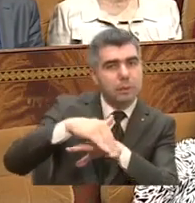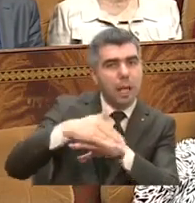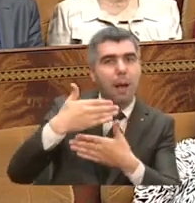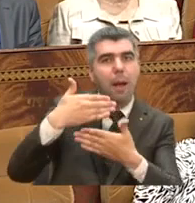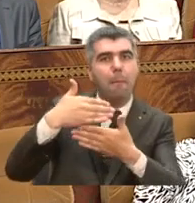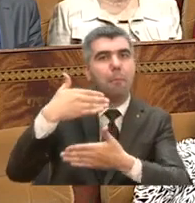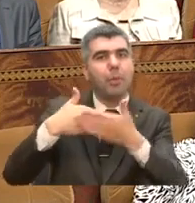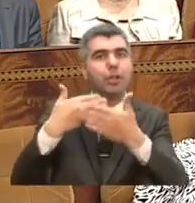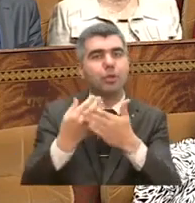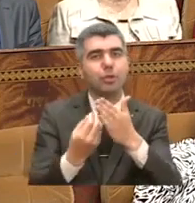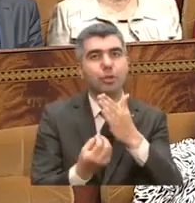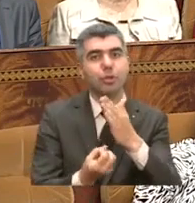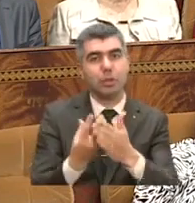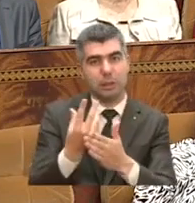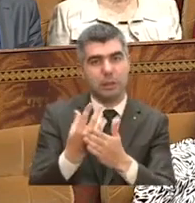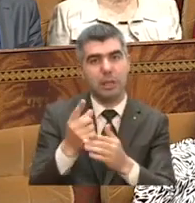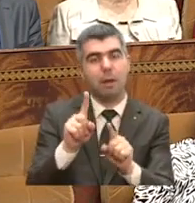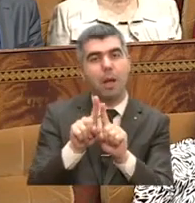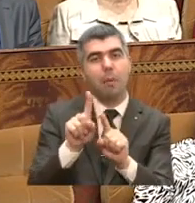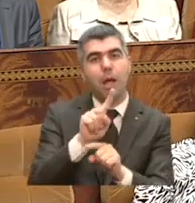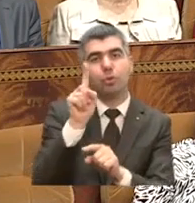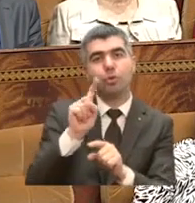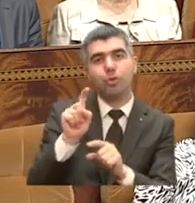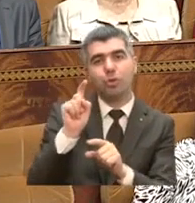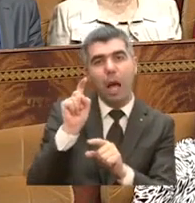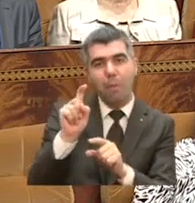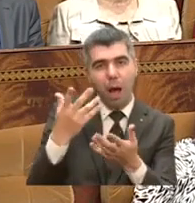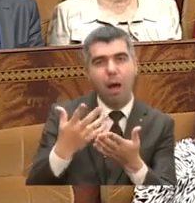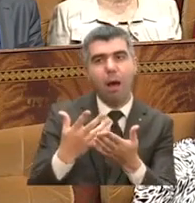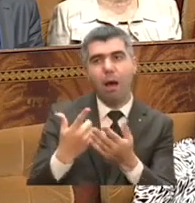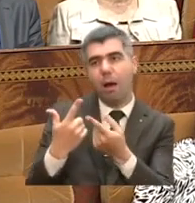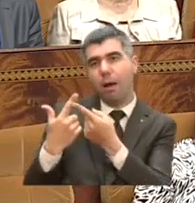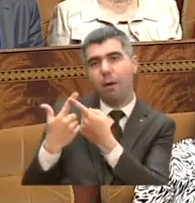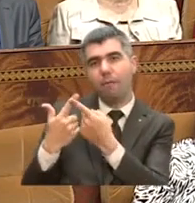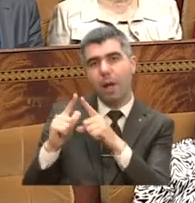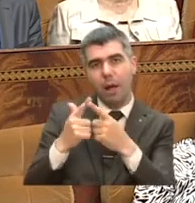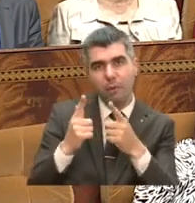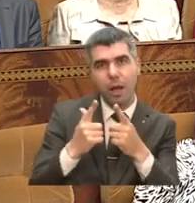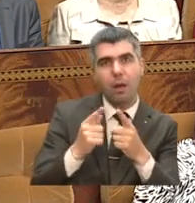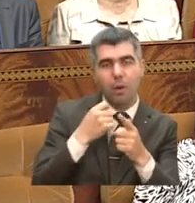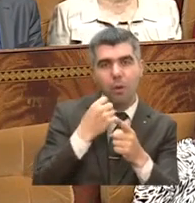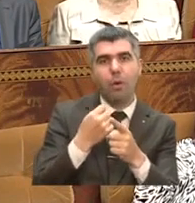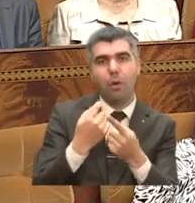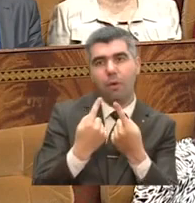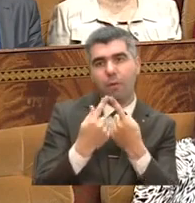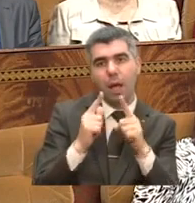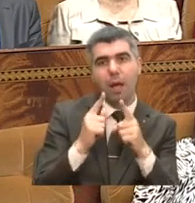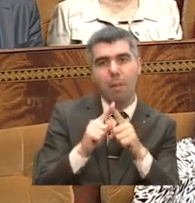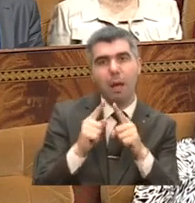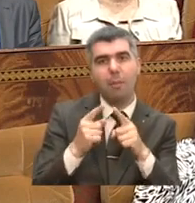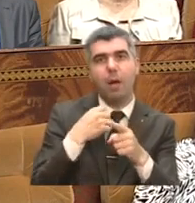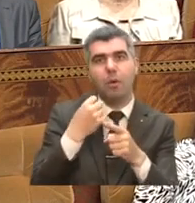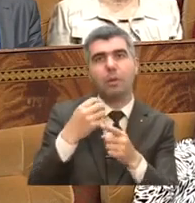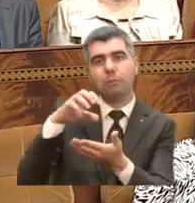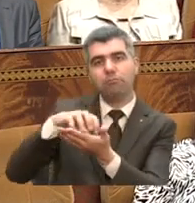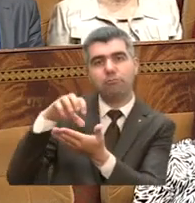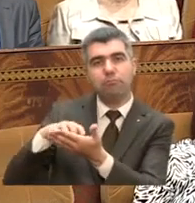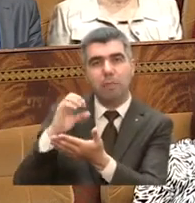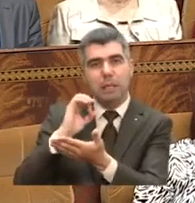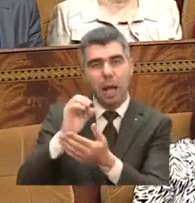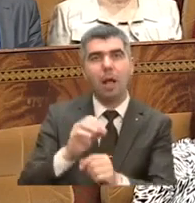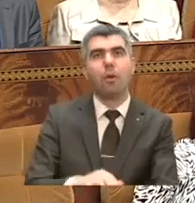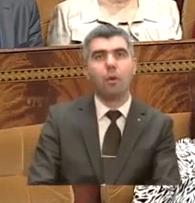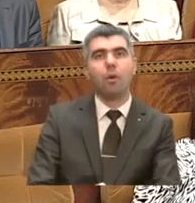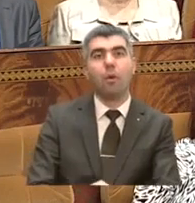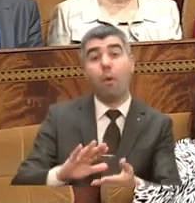لسانكم، كجامعة تسيس، جامعة تيزكان، جامعة بن سلمان، جامعة بن منصور، جامعة بن وزرة.